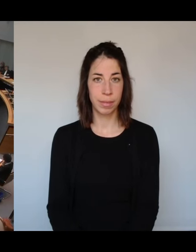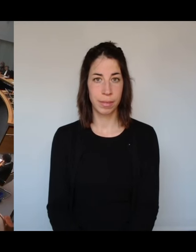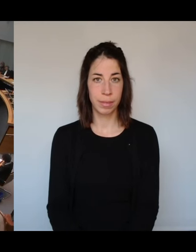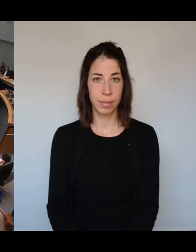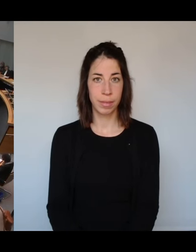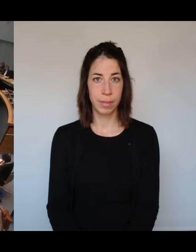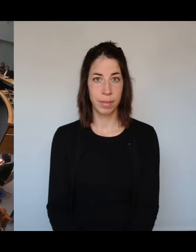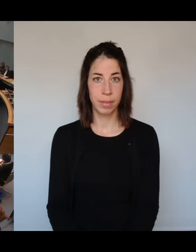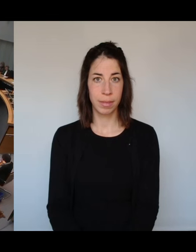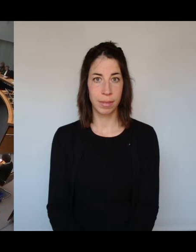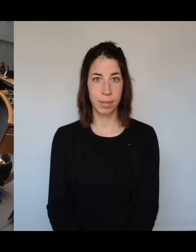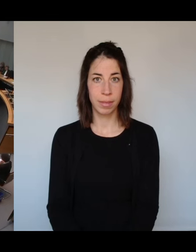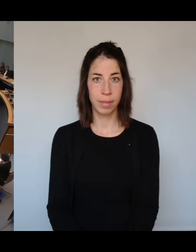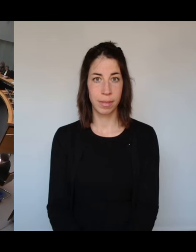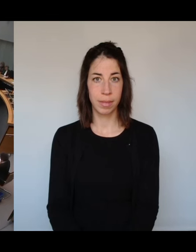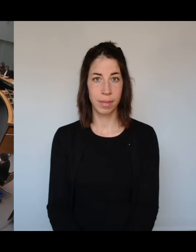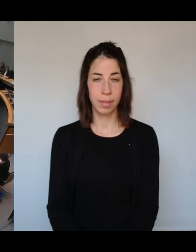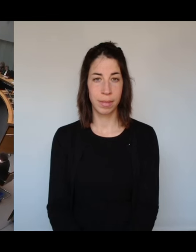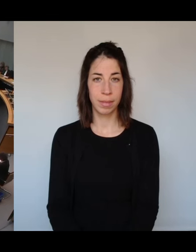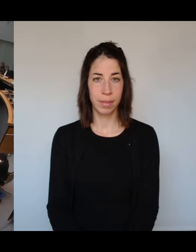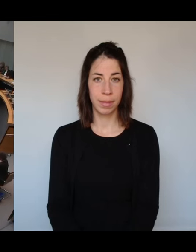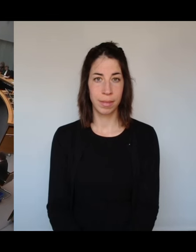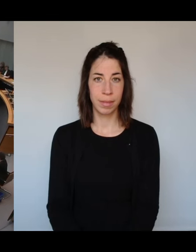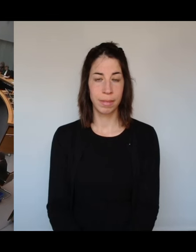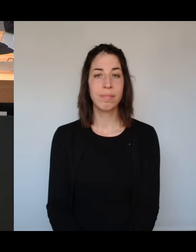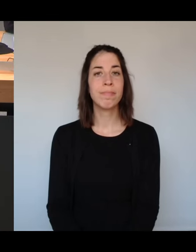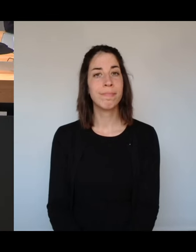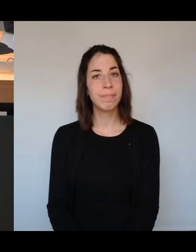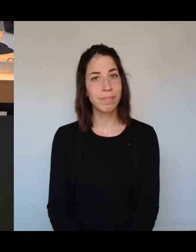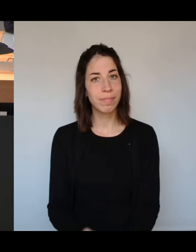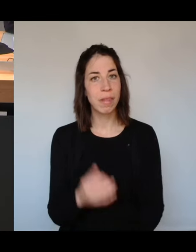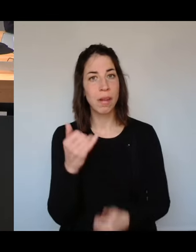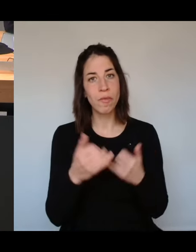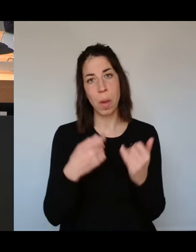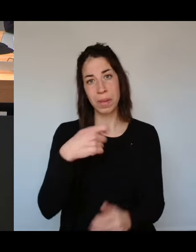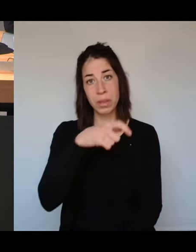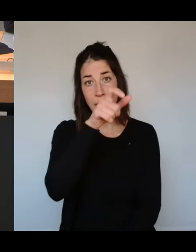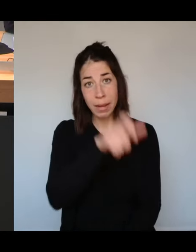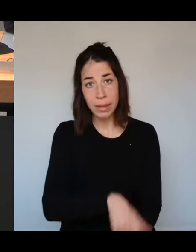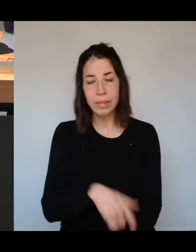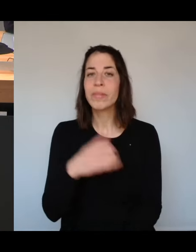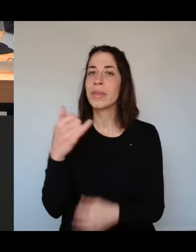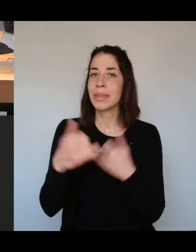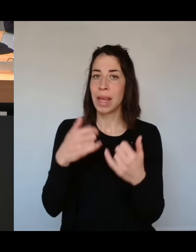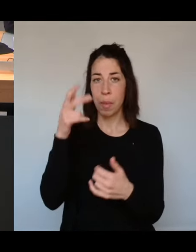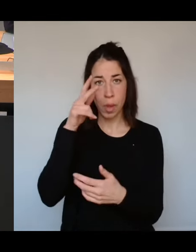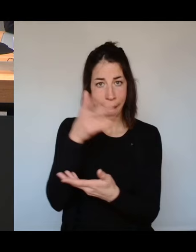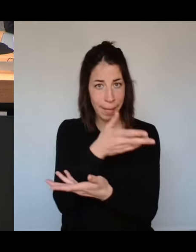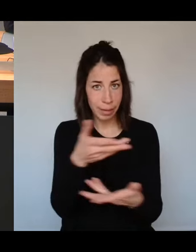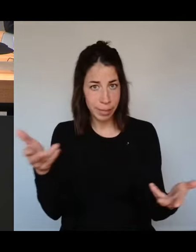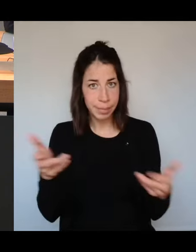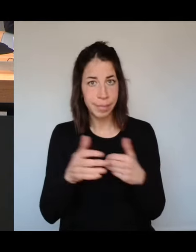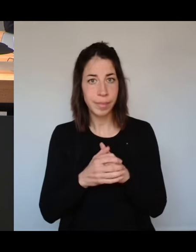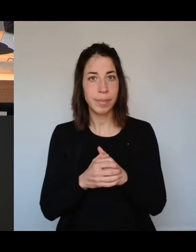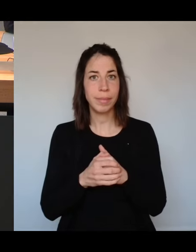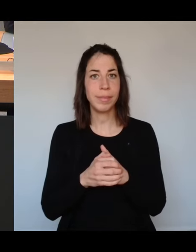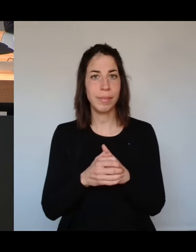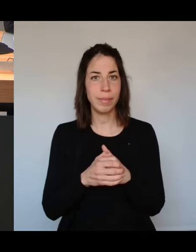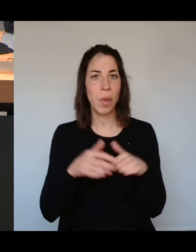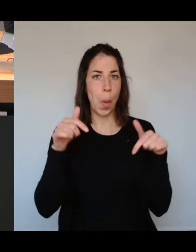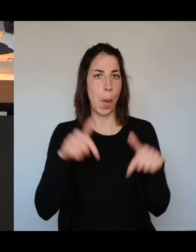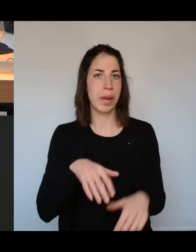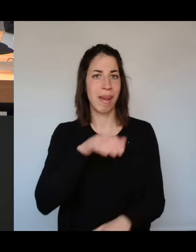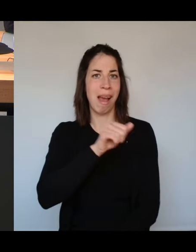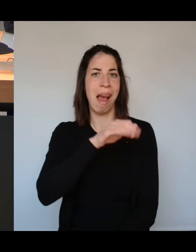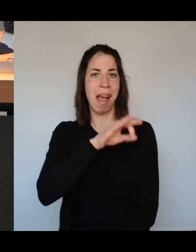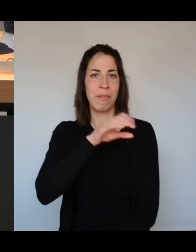Frau Präsidentin, meine Damen und Herren! Die AfD hat heute für den Titel der beantragten Aktuellen Stunde extra noch mal